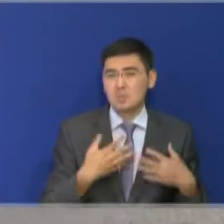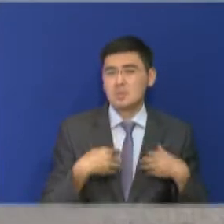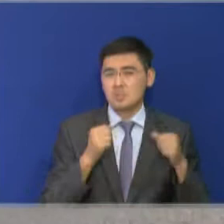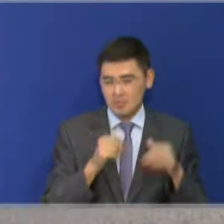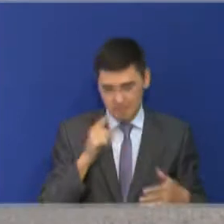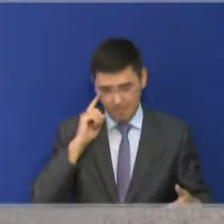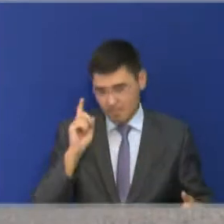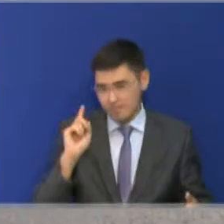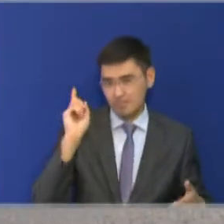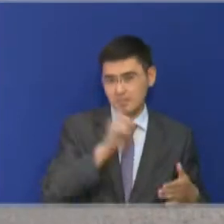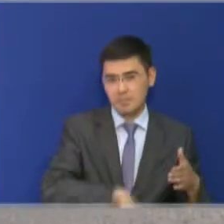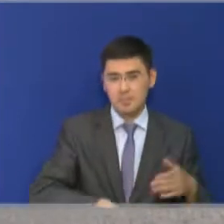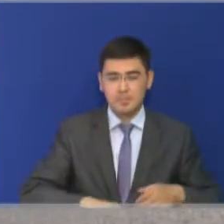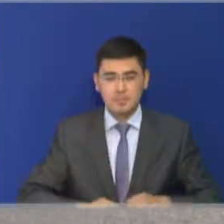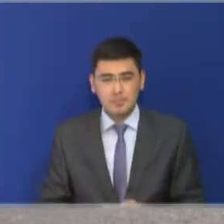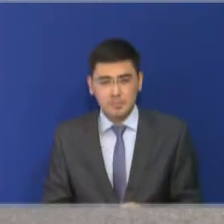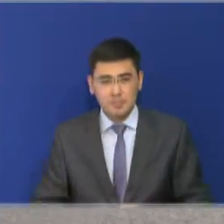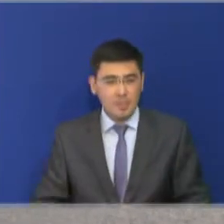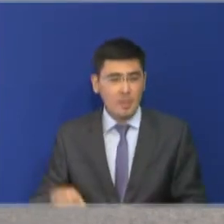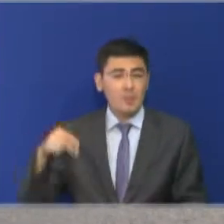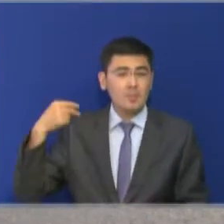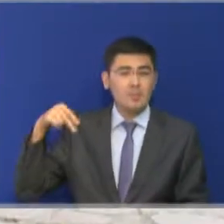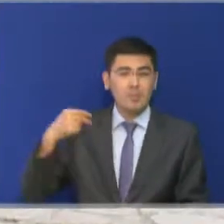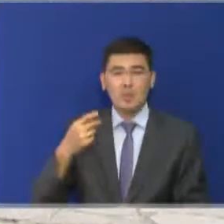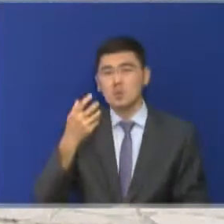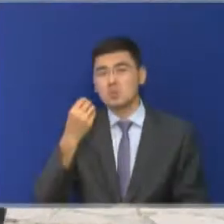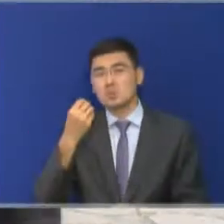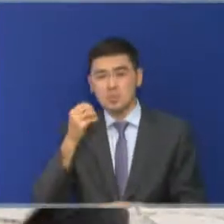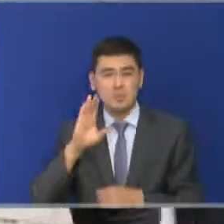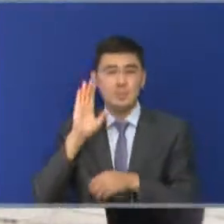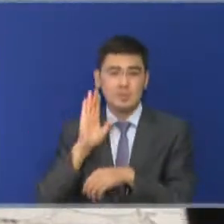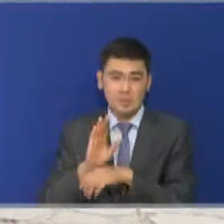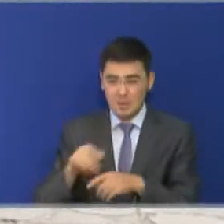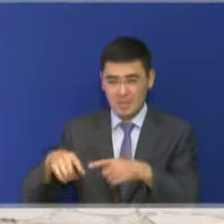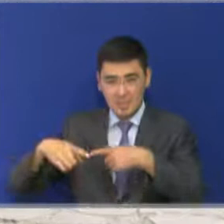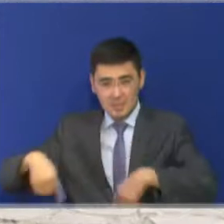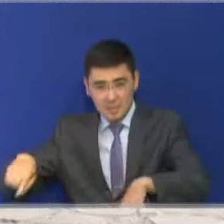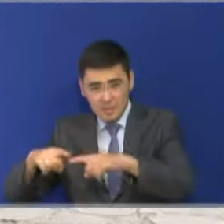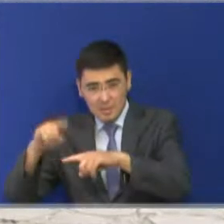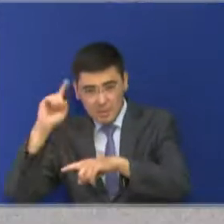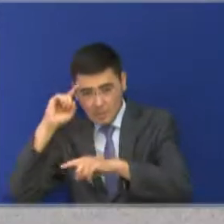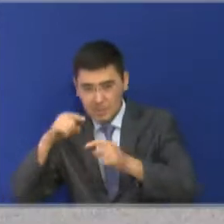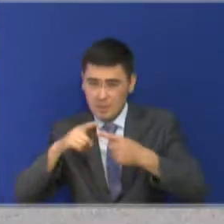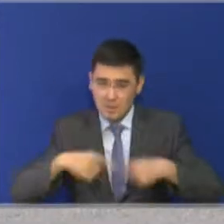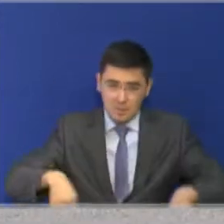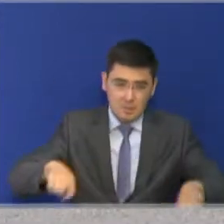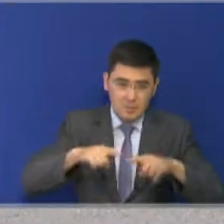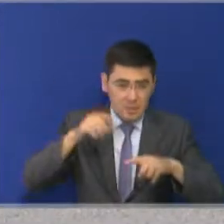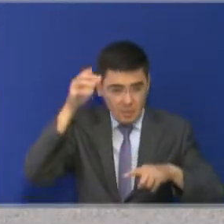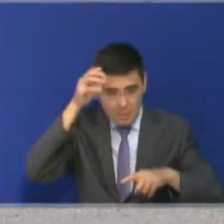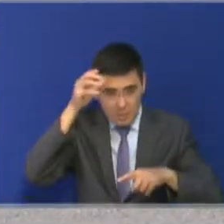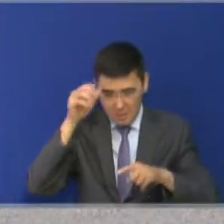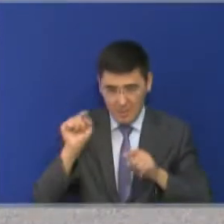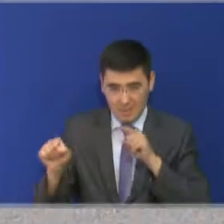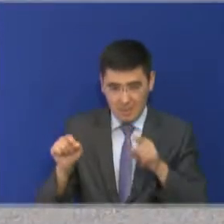сенімдімін. Кеңес барысында мемлекет басшысы білім мен ғылымға да көңіл бөлінетінін жеткізді. 2025 жылға дейін білім саласына бөлінетін